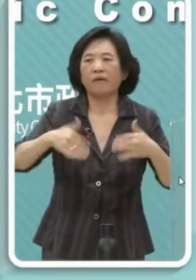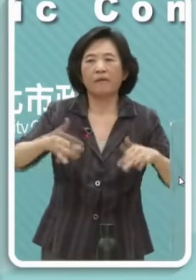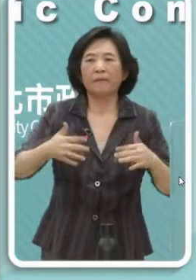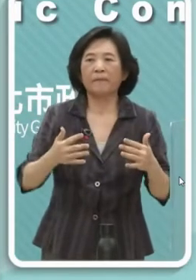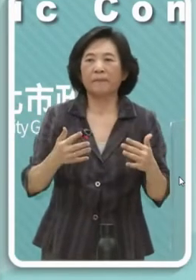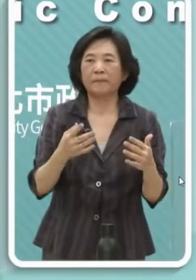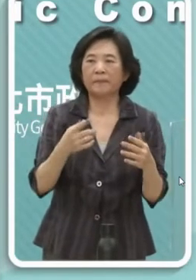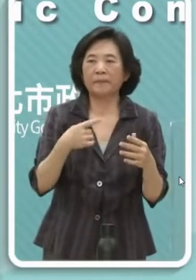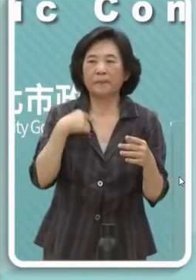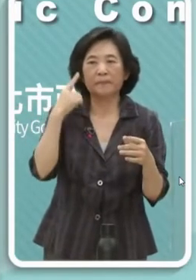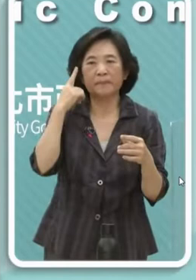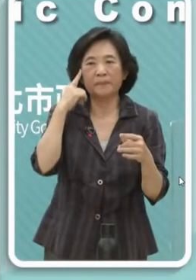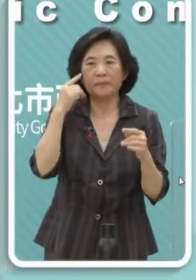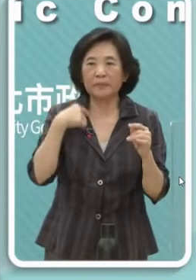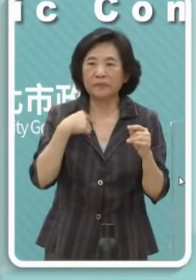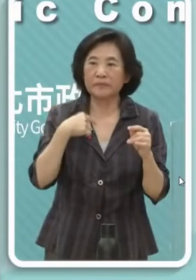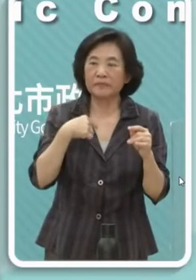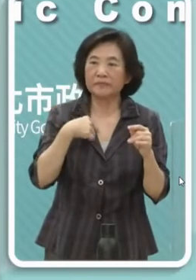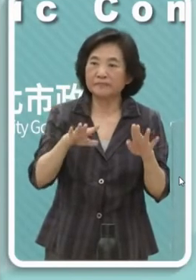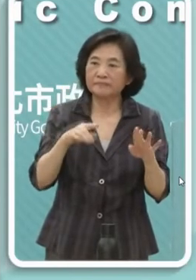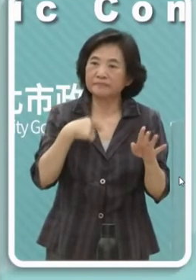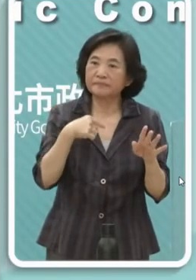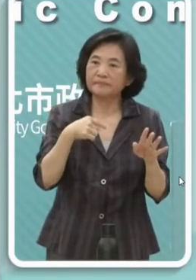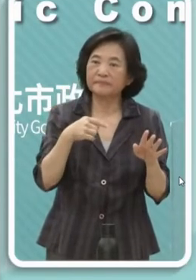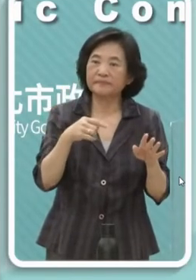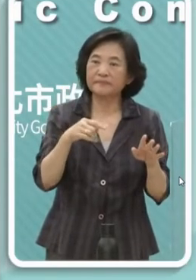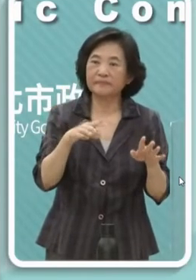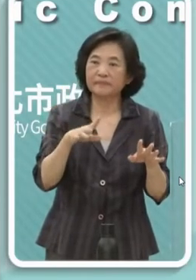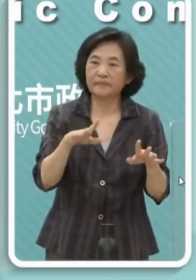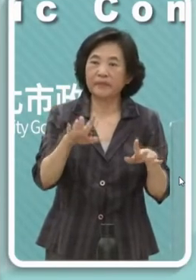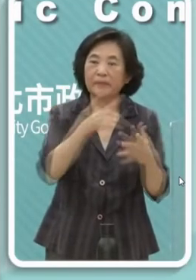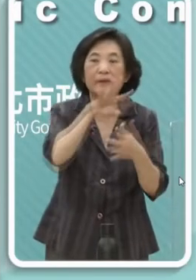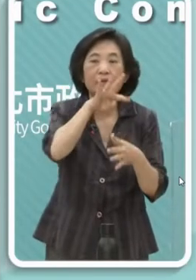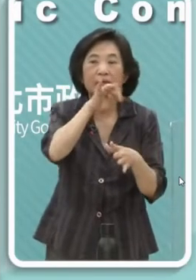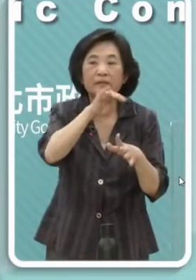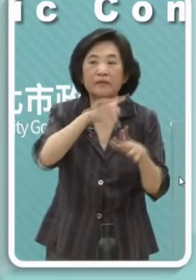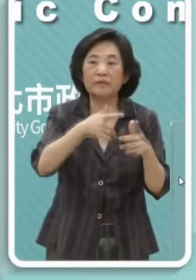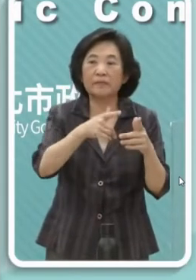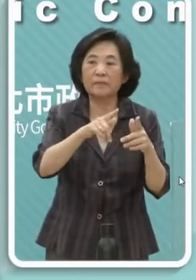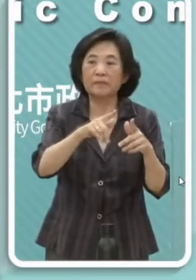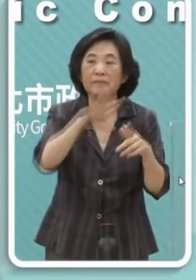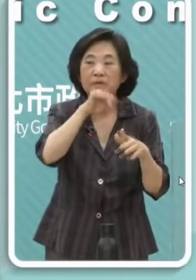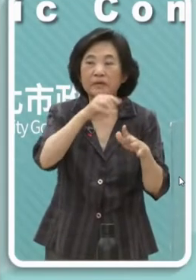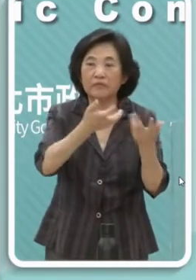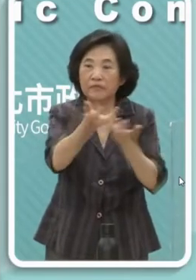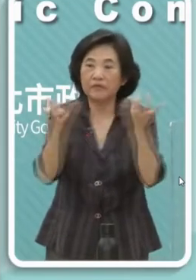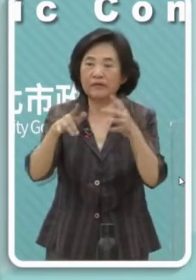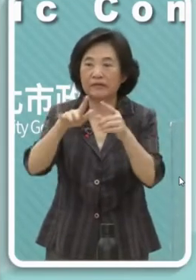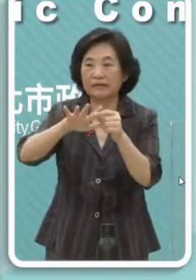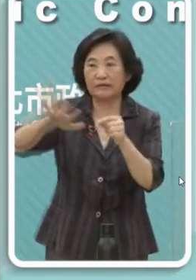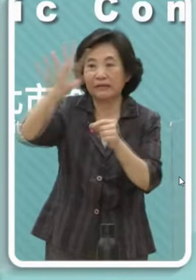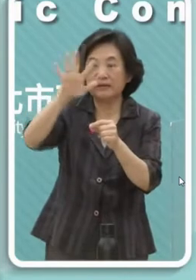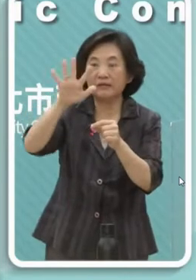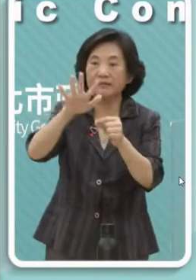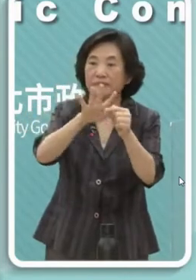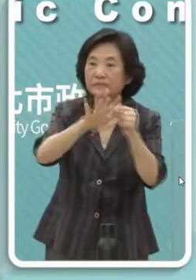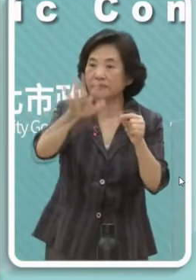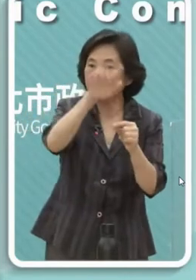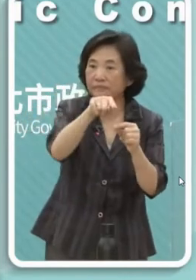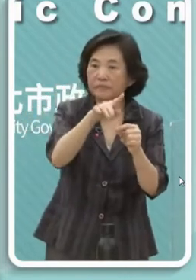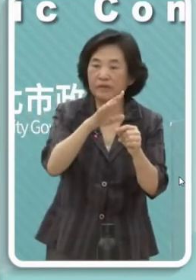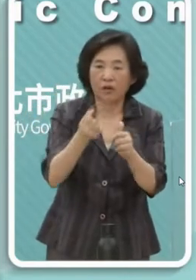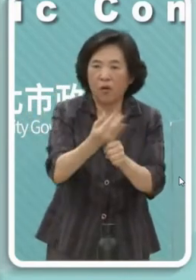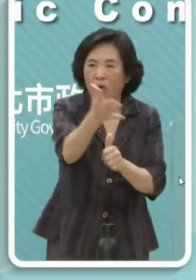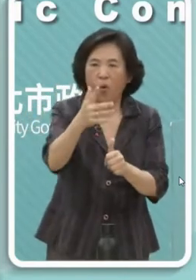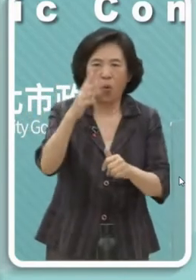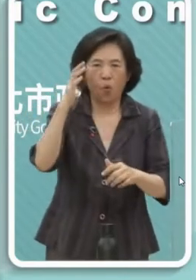那我们把它分析来看，你知道如果把不同的年龄层来看，很清楚，你看哦，高中生就传播